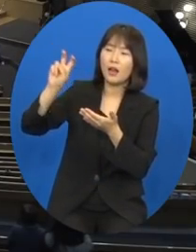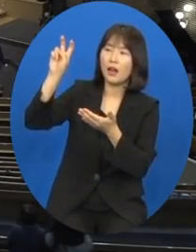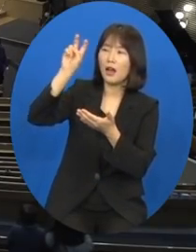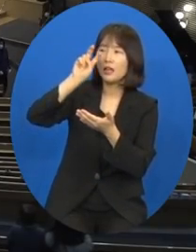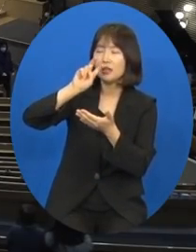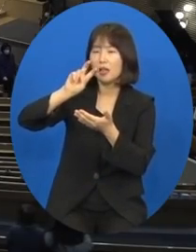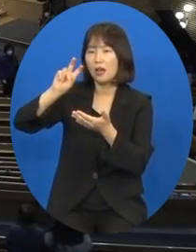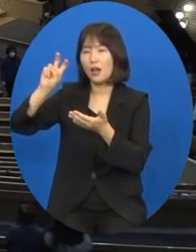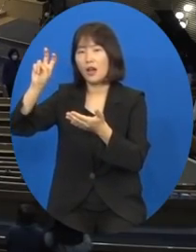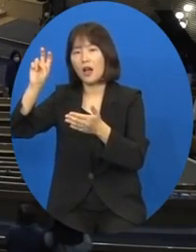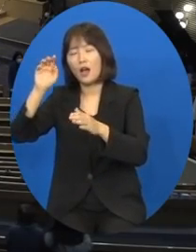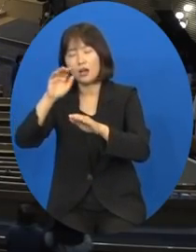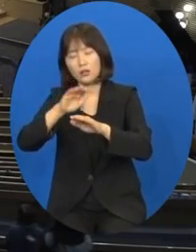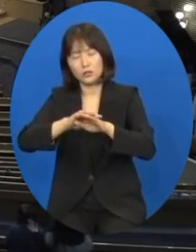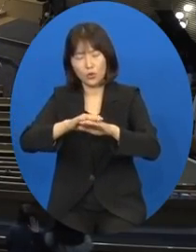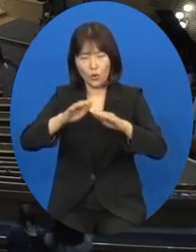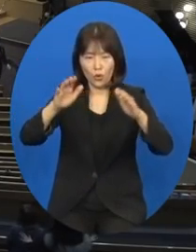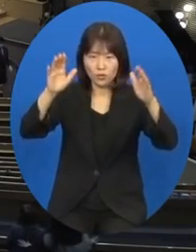here